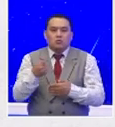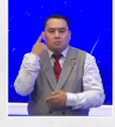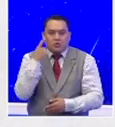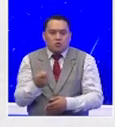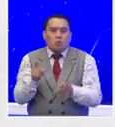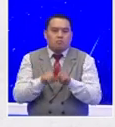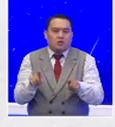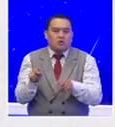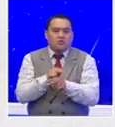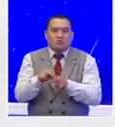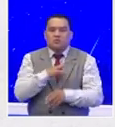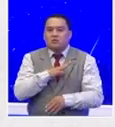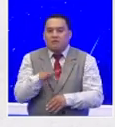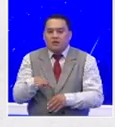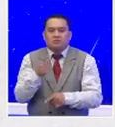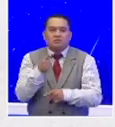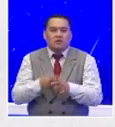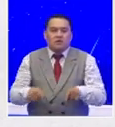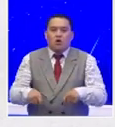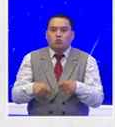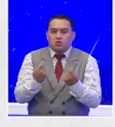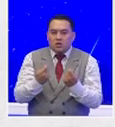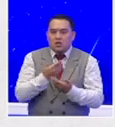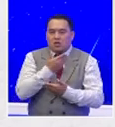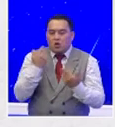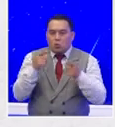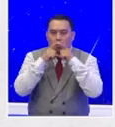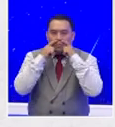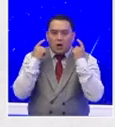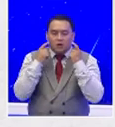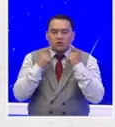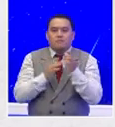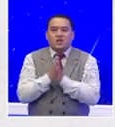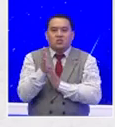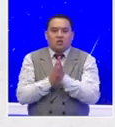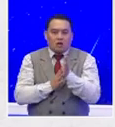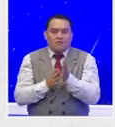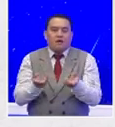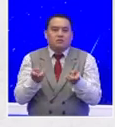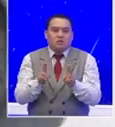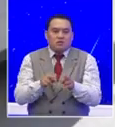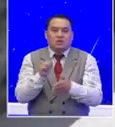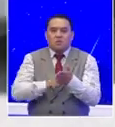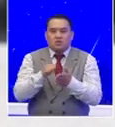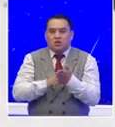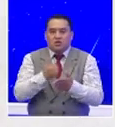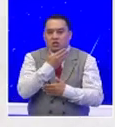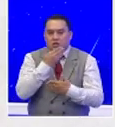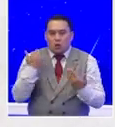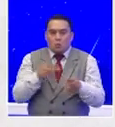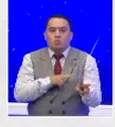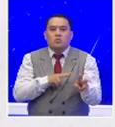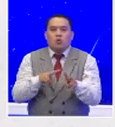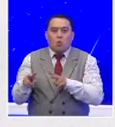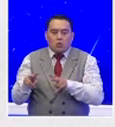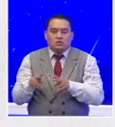предупреждений не исправляют ошибки. Львиная доля нарушений – это отсутствие масок, дезковриков и перчаток. По остальным пунктам замечаний нет. Мониторинг будет